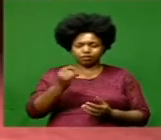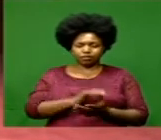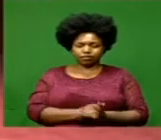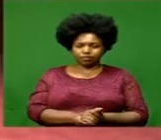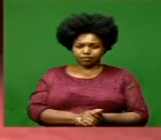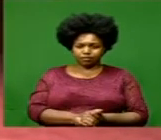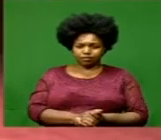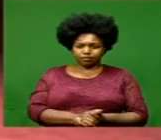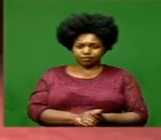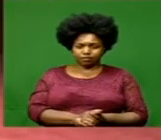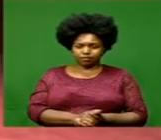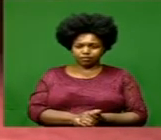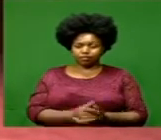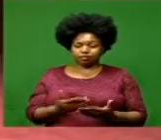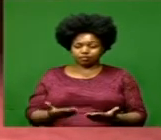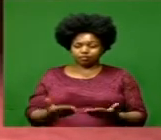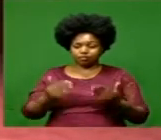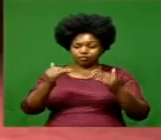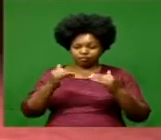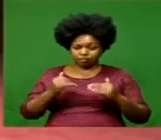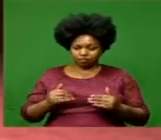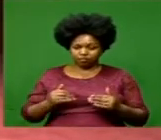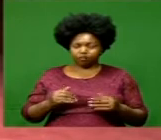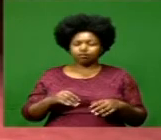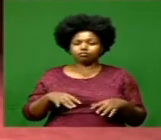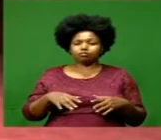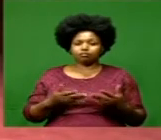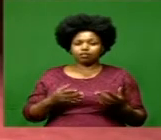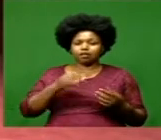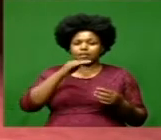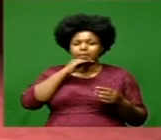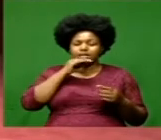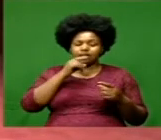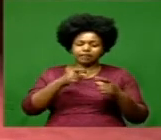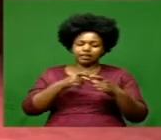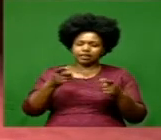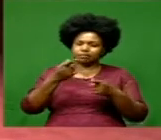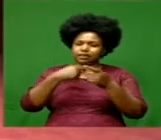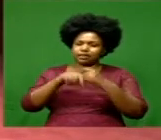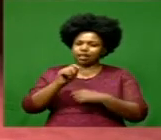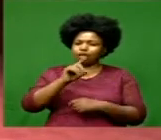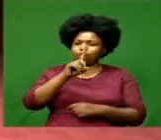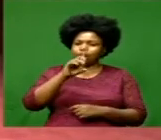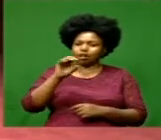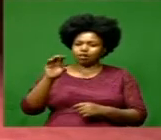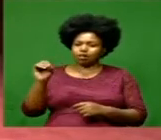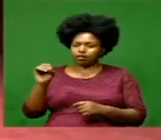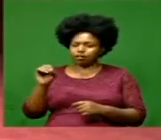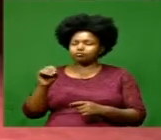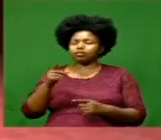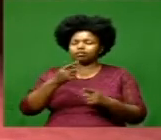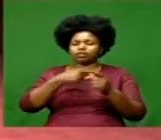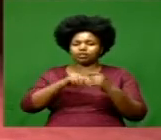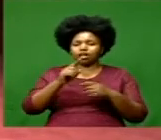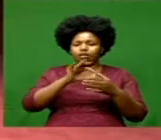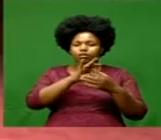sibuya e kaya luk nge nanige ali kulu e matigiti la satenge siwe yin slangano le yengame lege tin slangawde de